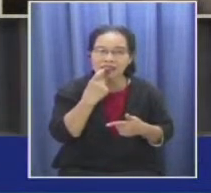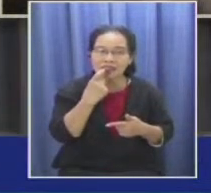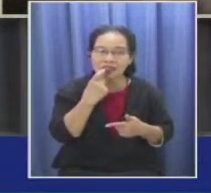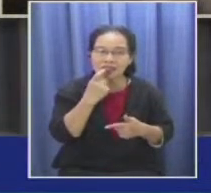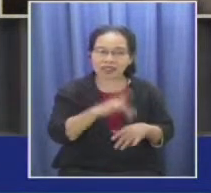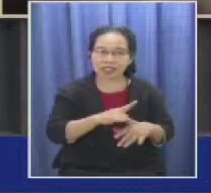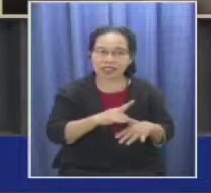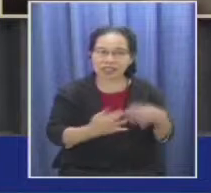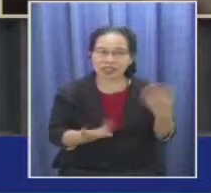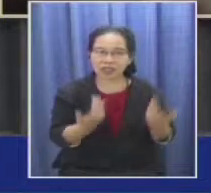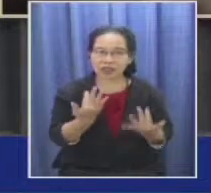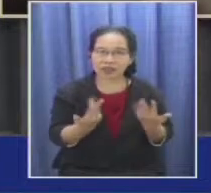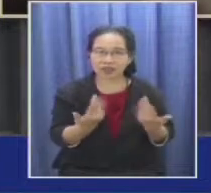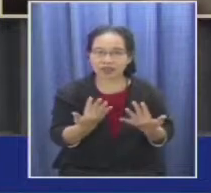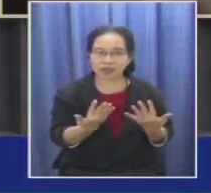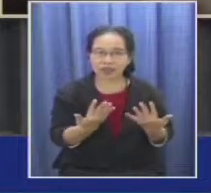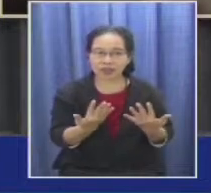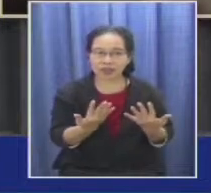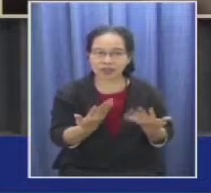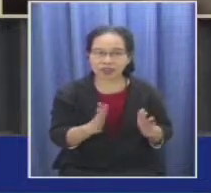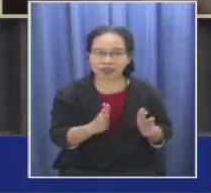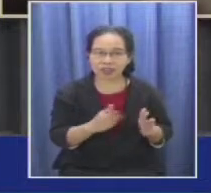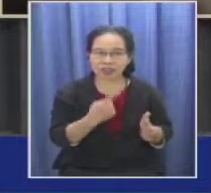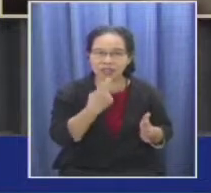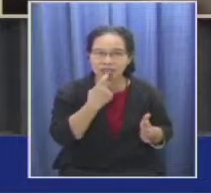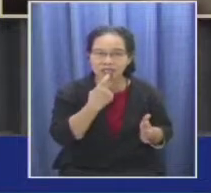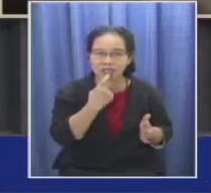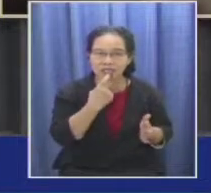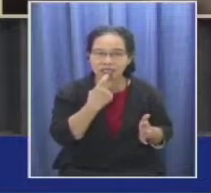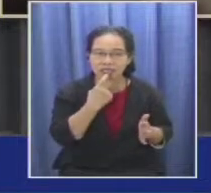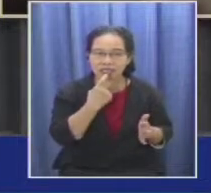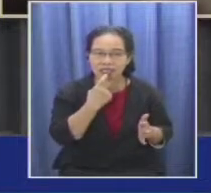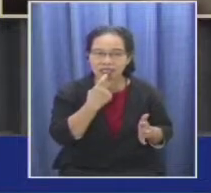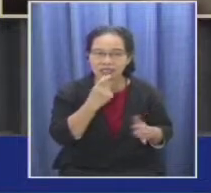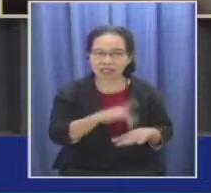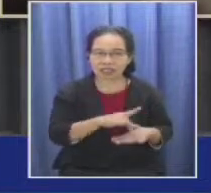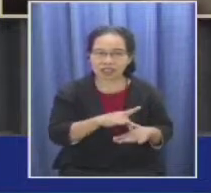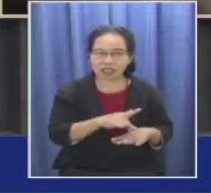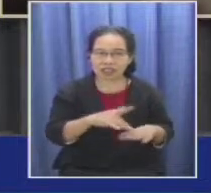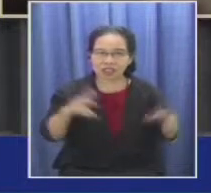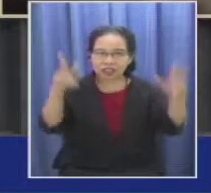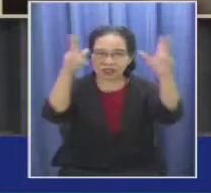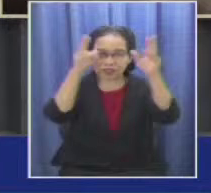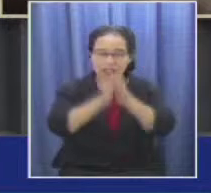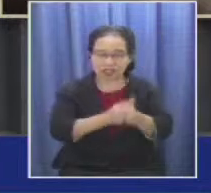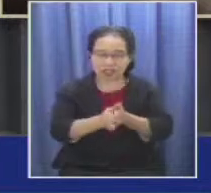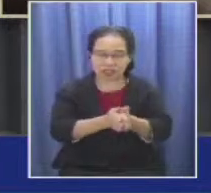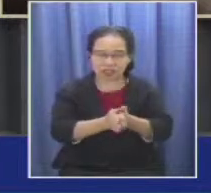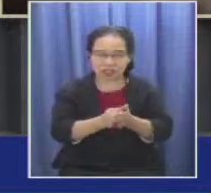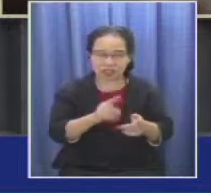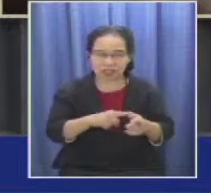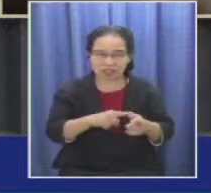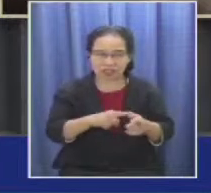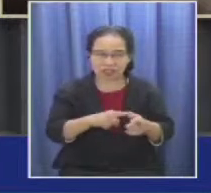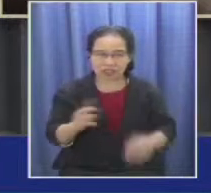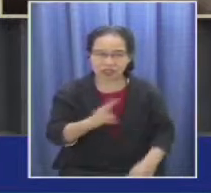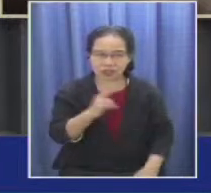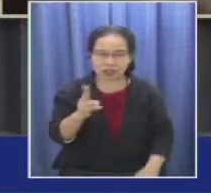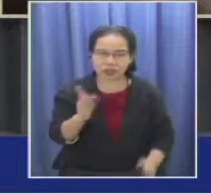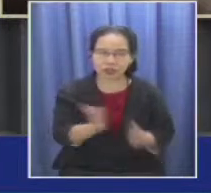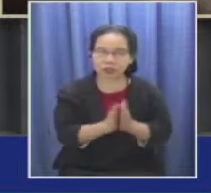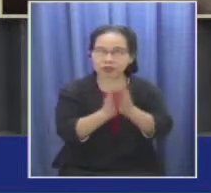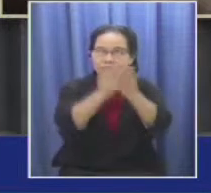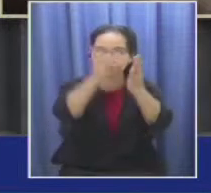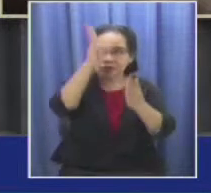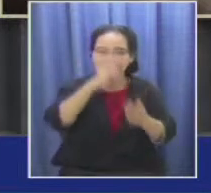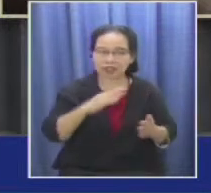no tɛkyerɛma yɛde kasa no sa tɛkyerɛma kuro ya na yɛde Nyankopɔn ayɛ nti sɛ wo no ma wo tɛkyerɛma